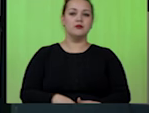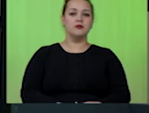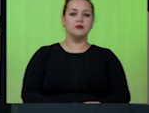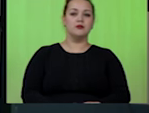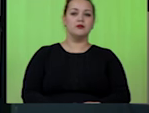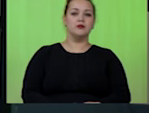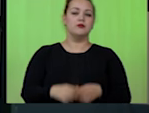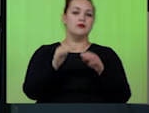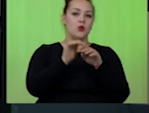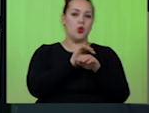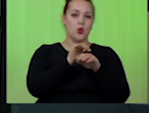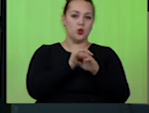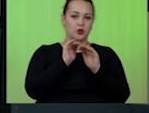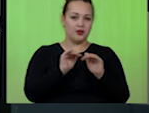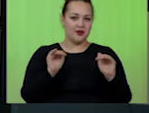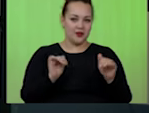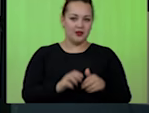435. Молодцы, ребята!